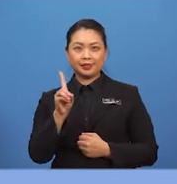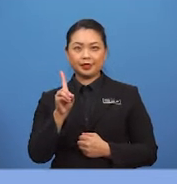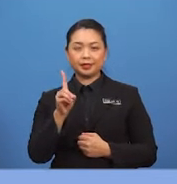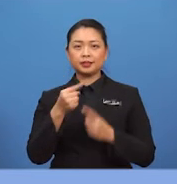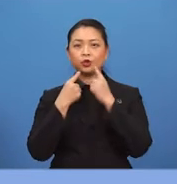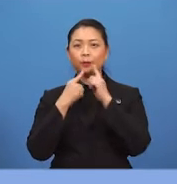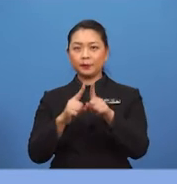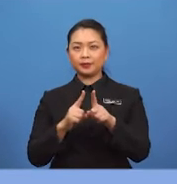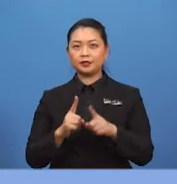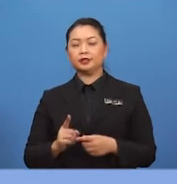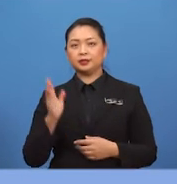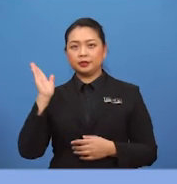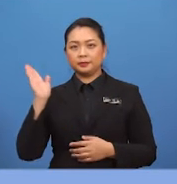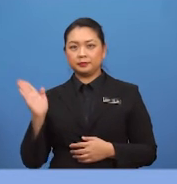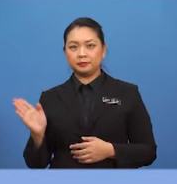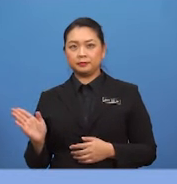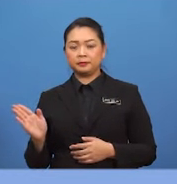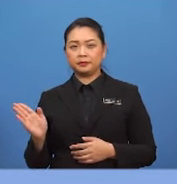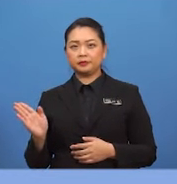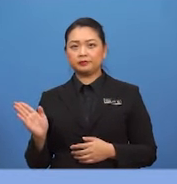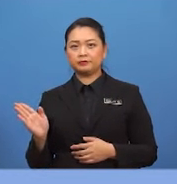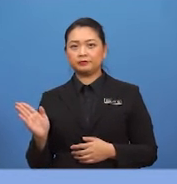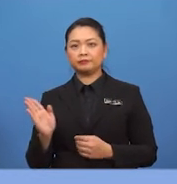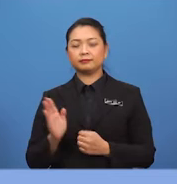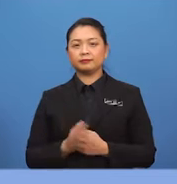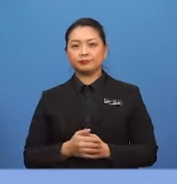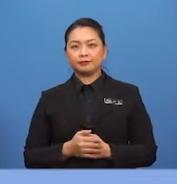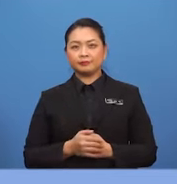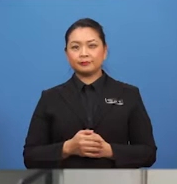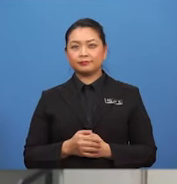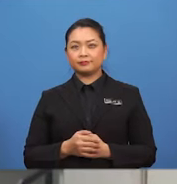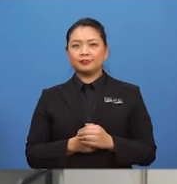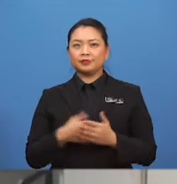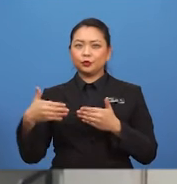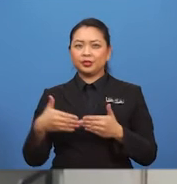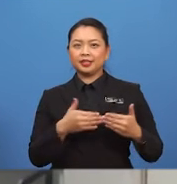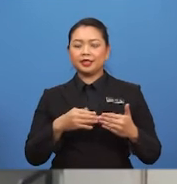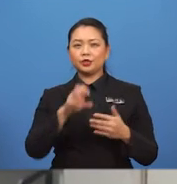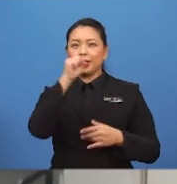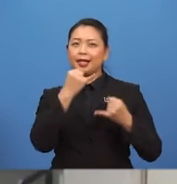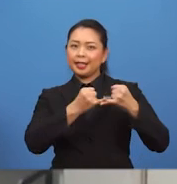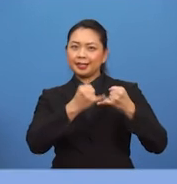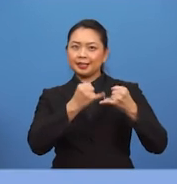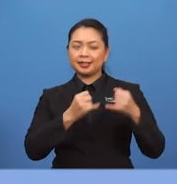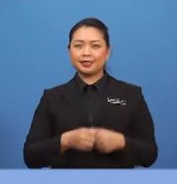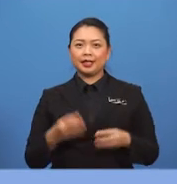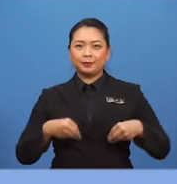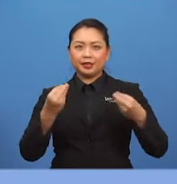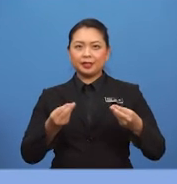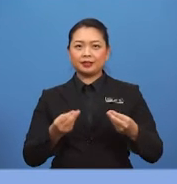perspek, monomernya adalah metal metakrilat. Seterusnya, soalan yang